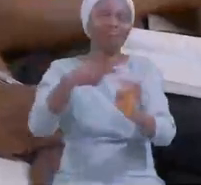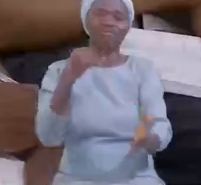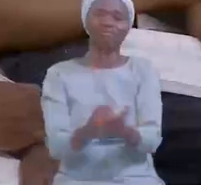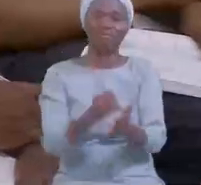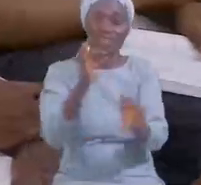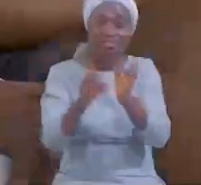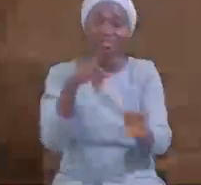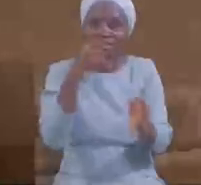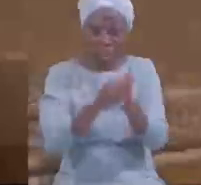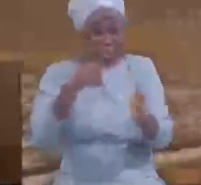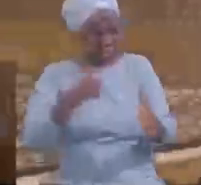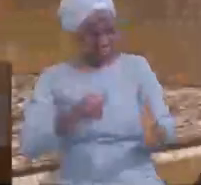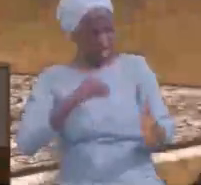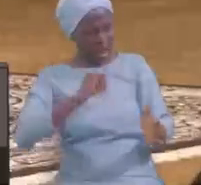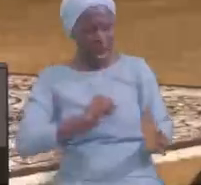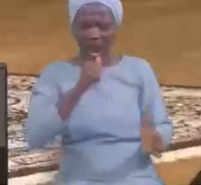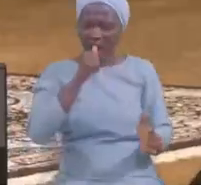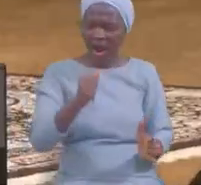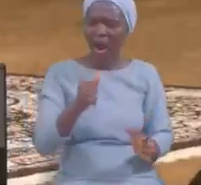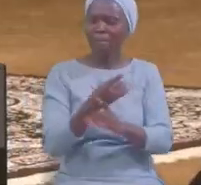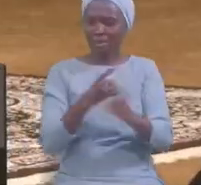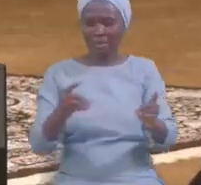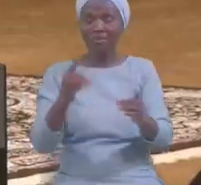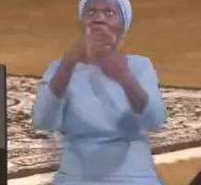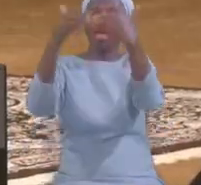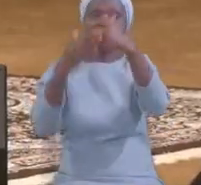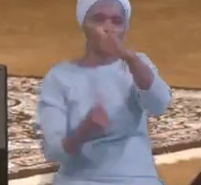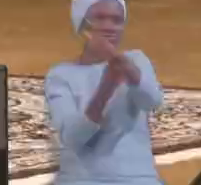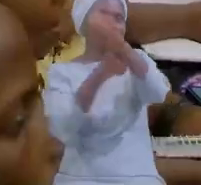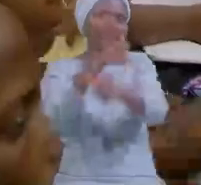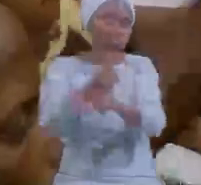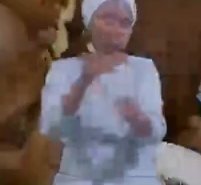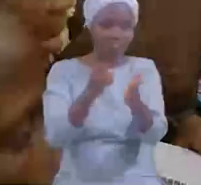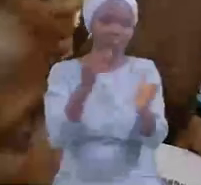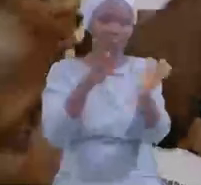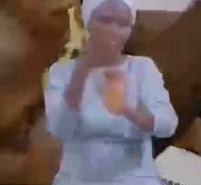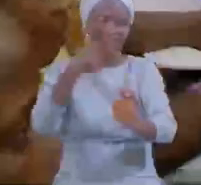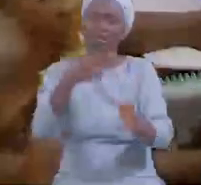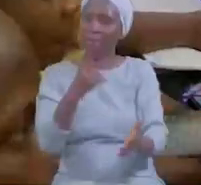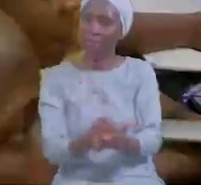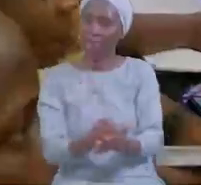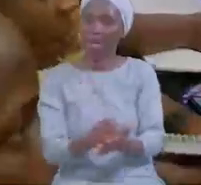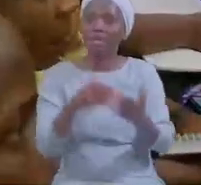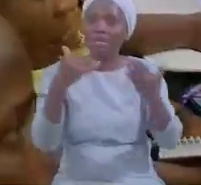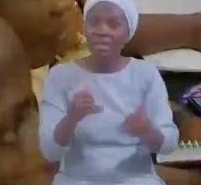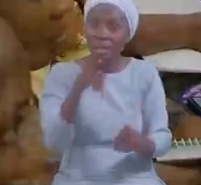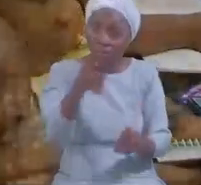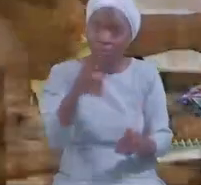délivré. Le ciel va le confirmer. Maintenant, vous déclarez la